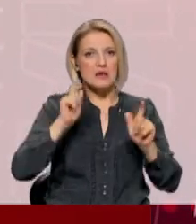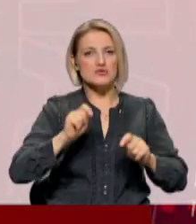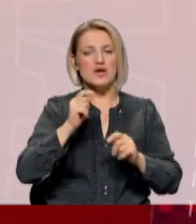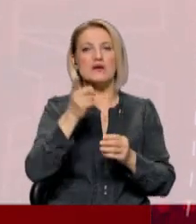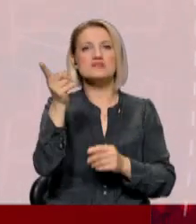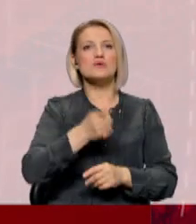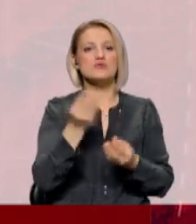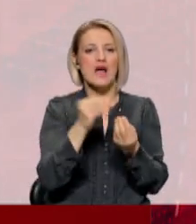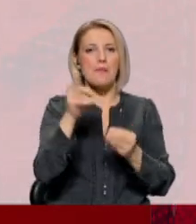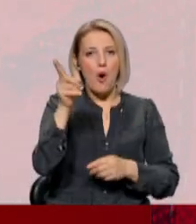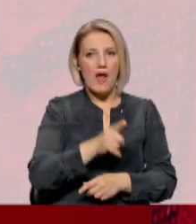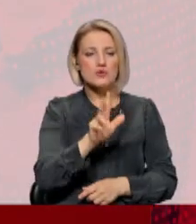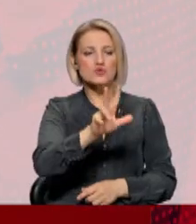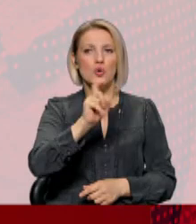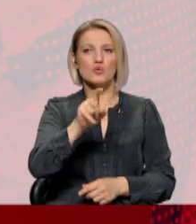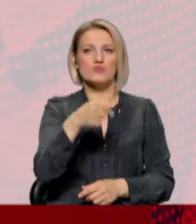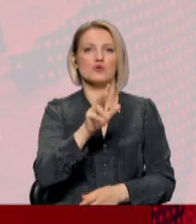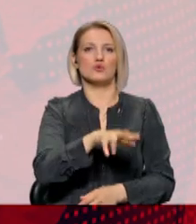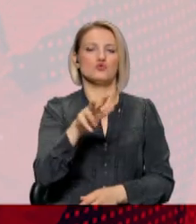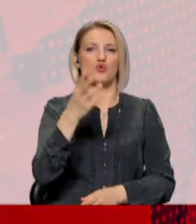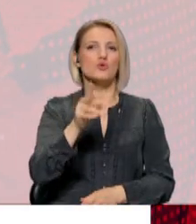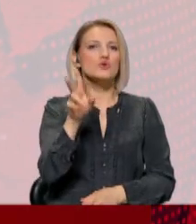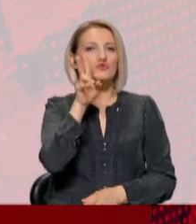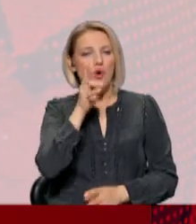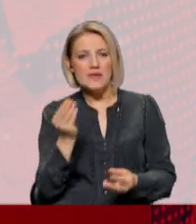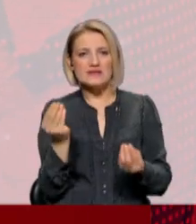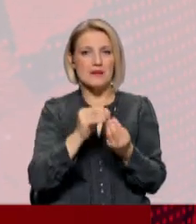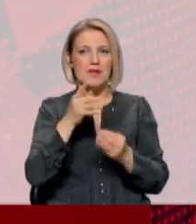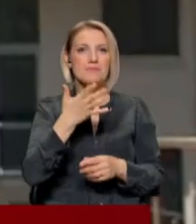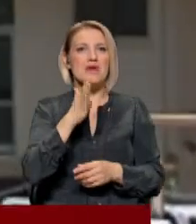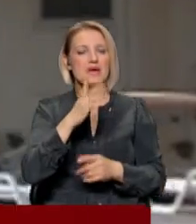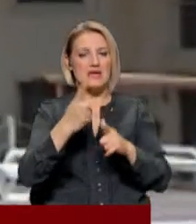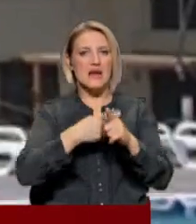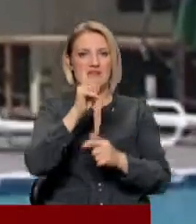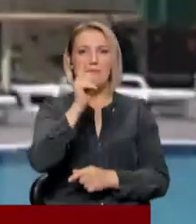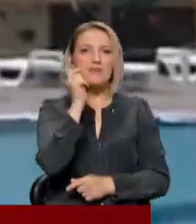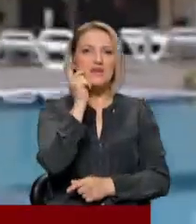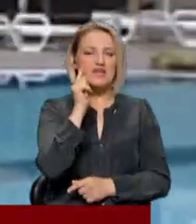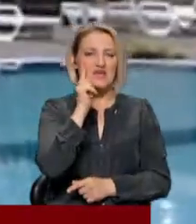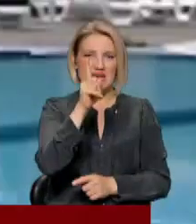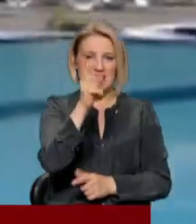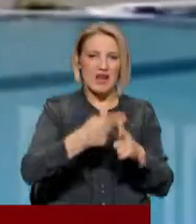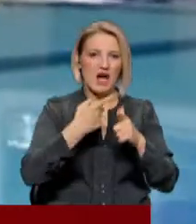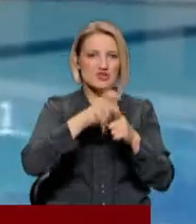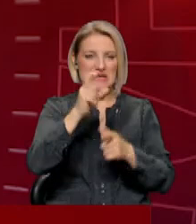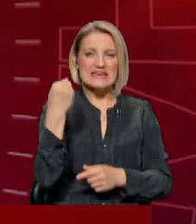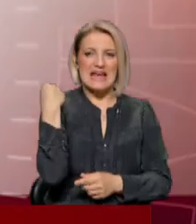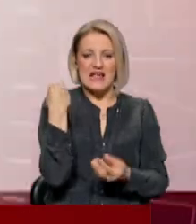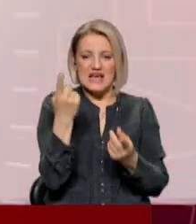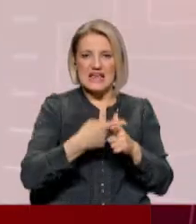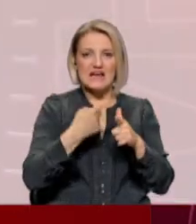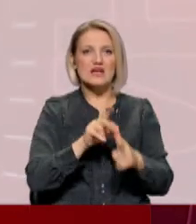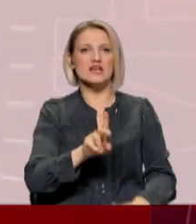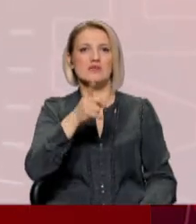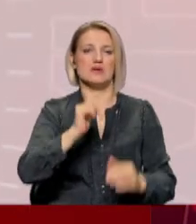oranı %39,33 olmuştu. Son artışla 5000 lira kira veren bir kiracının yeni kirası 7000